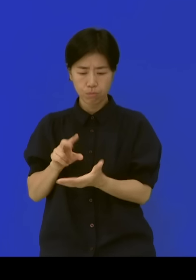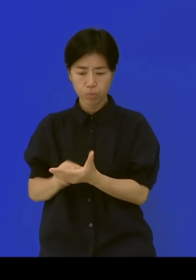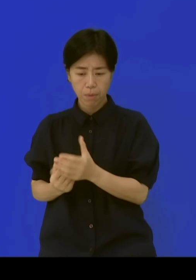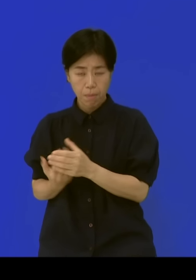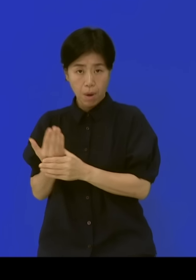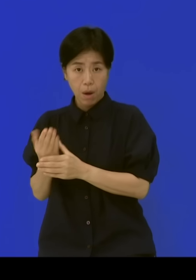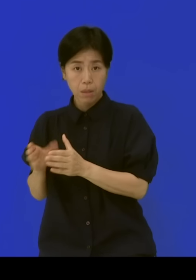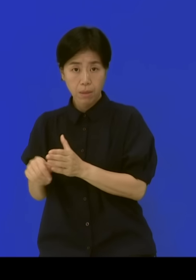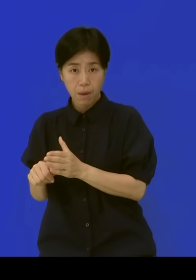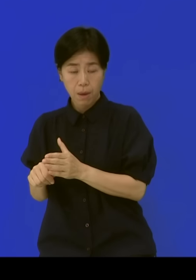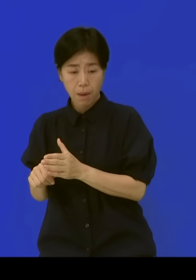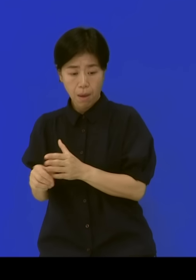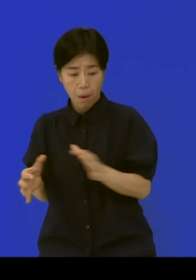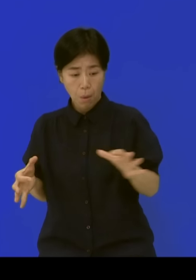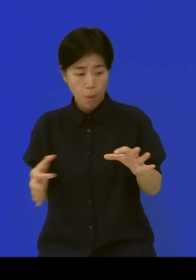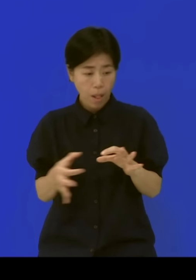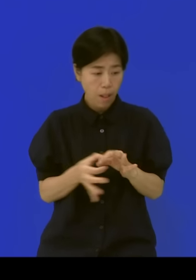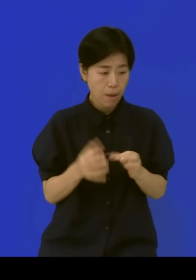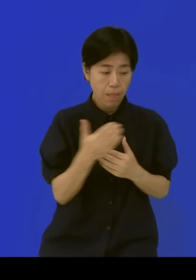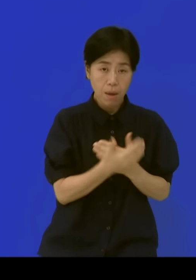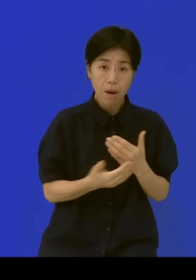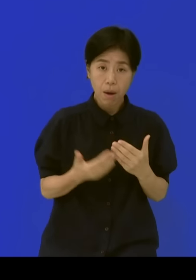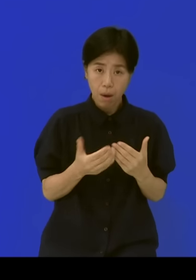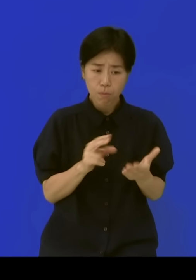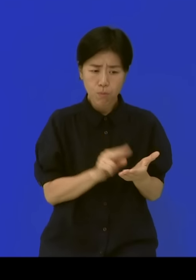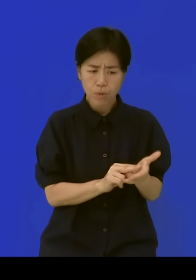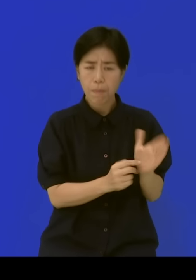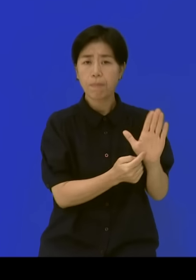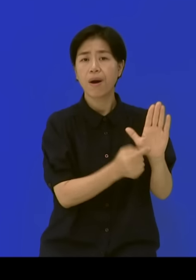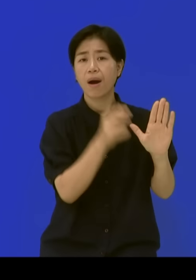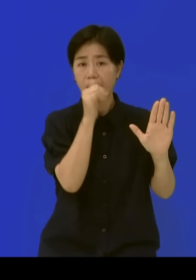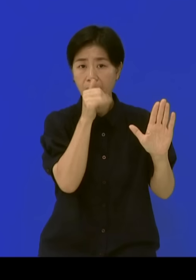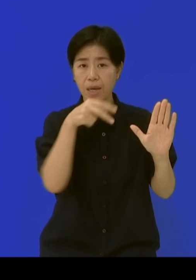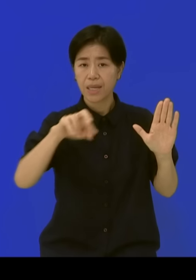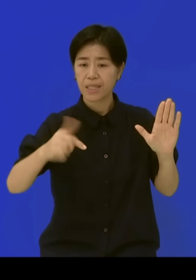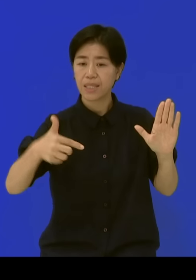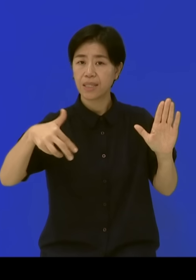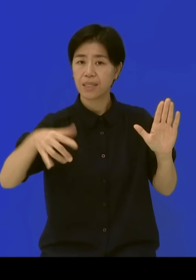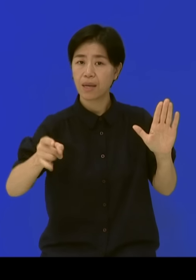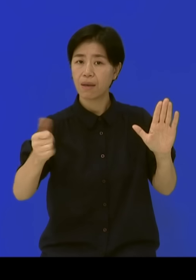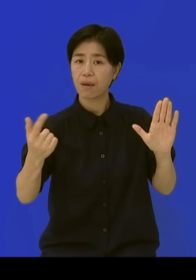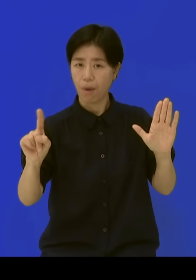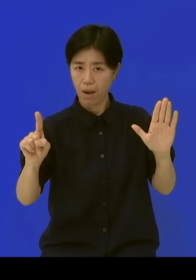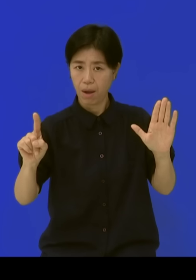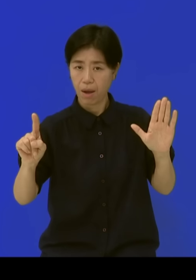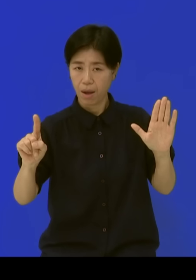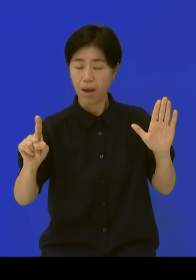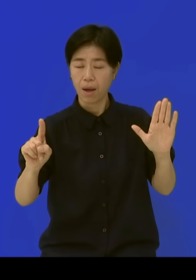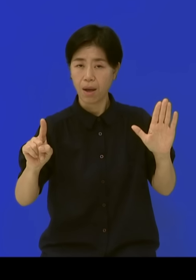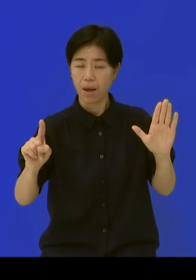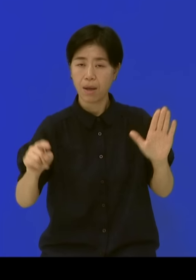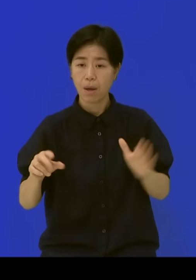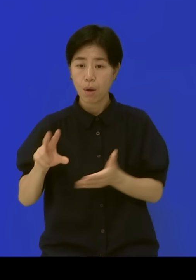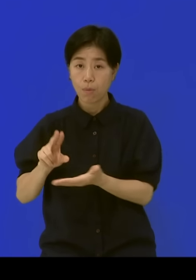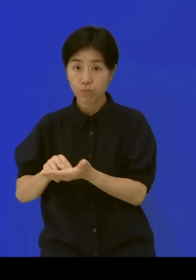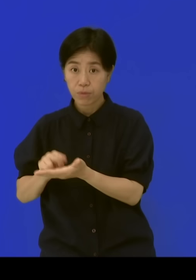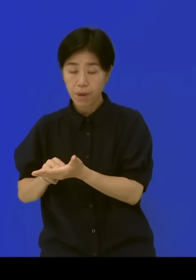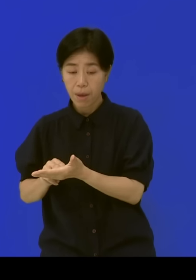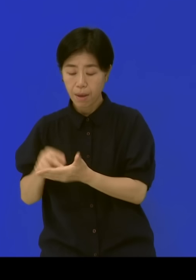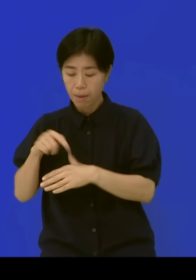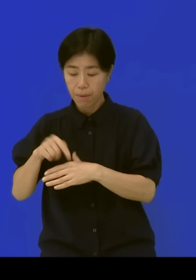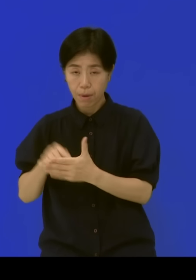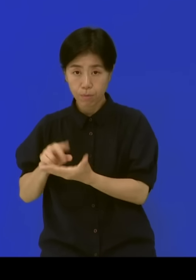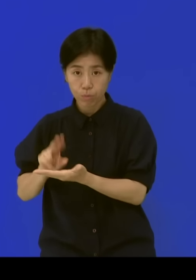이런 문제를 몸의 증상으로 표현하는 것을 전문 용어로 신체화, 소마티제이션이라고 합니다. 예. 이